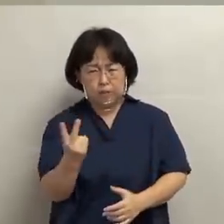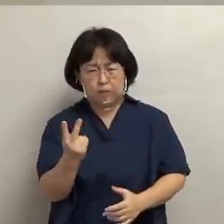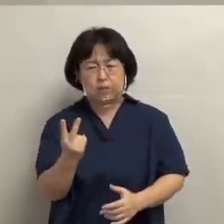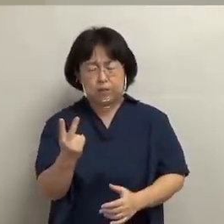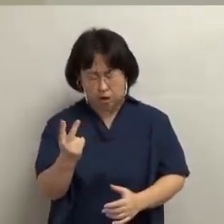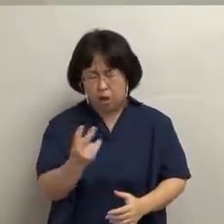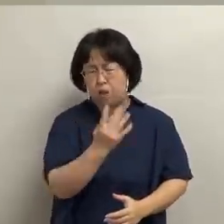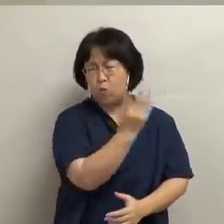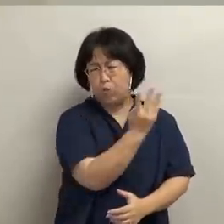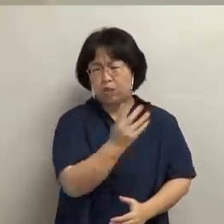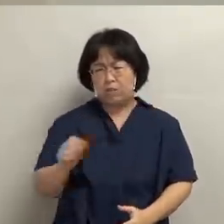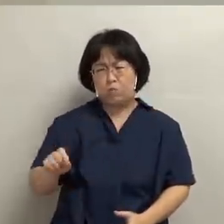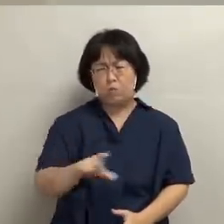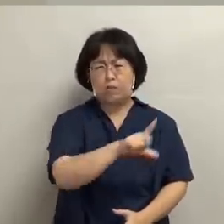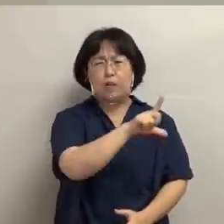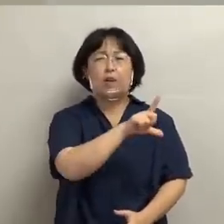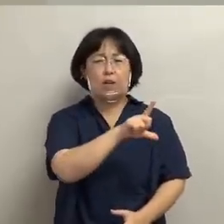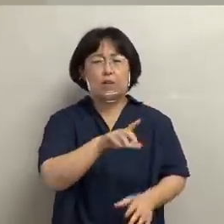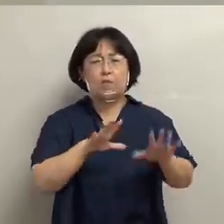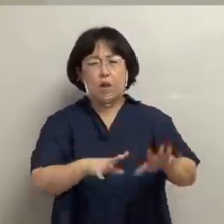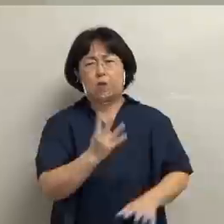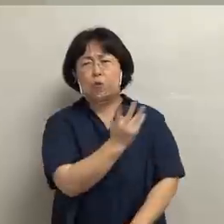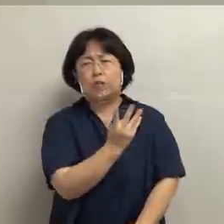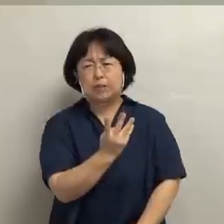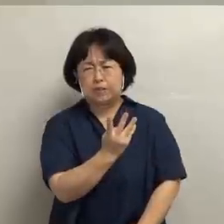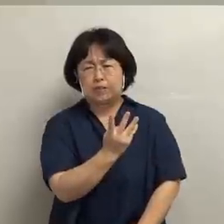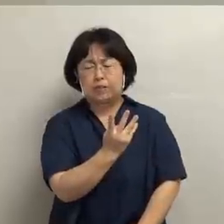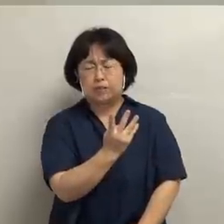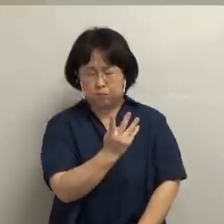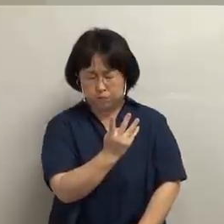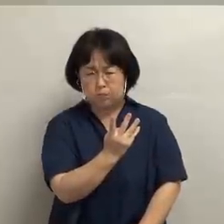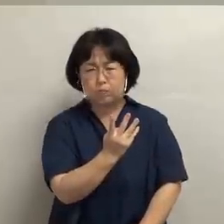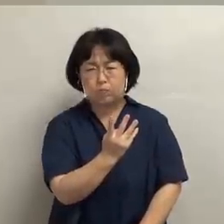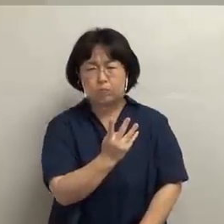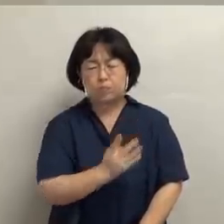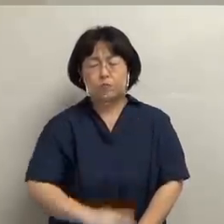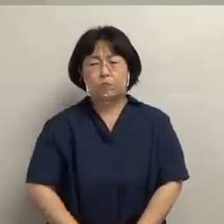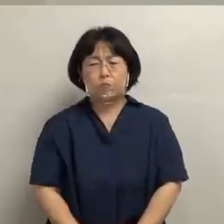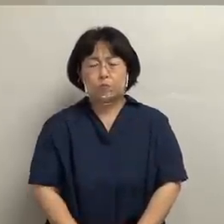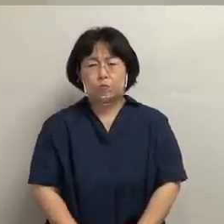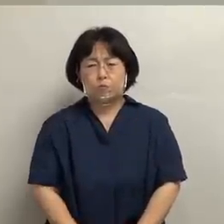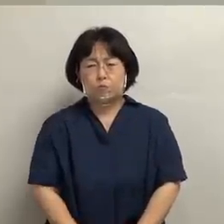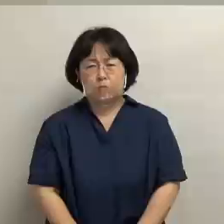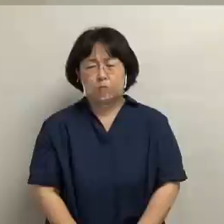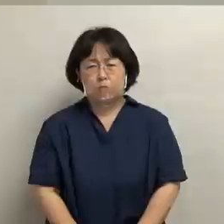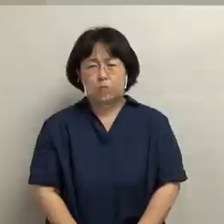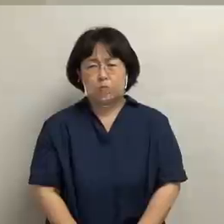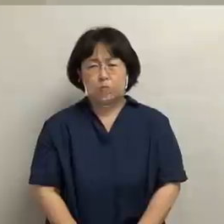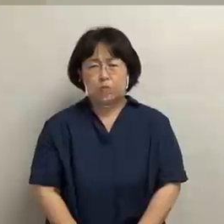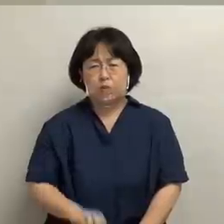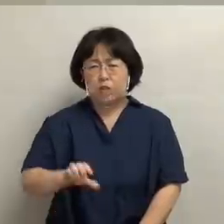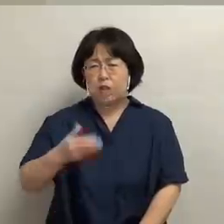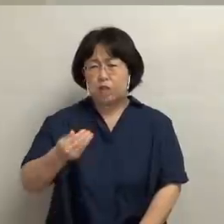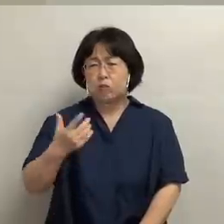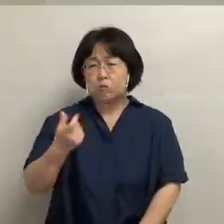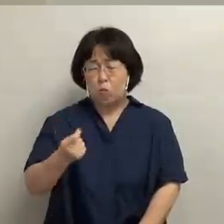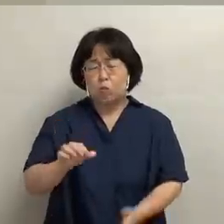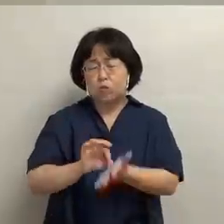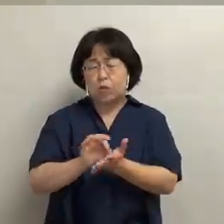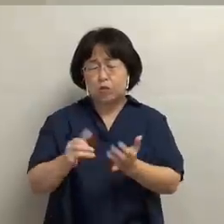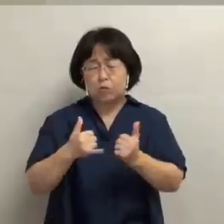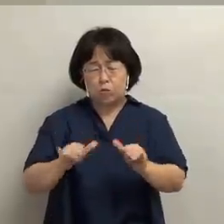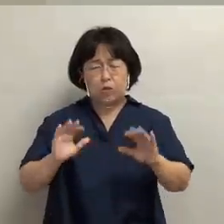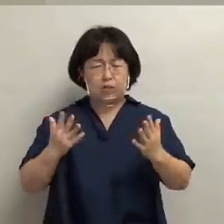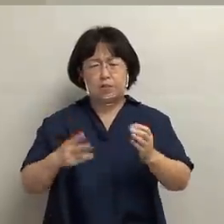えふえましたここに3人あの2人とか3人だったんですけどちょっと今4人ということになっていますエッグも使用した方は今のところ